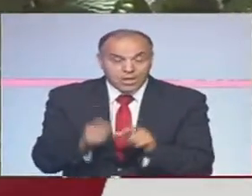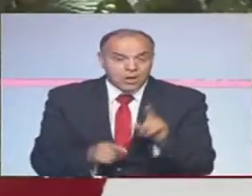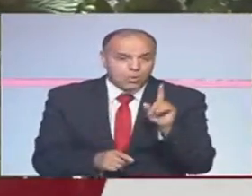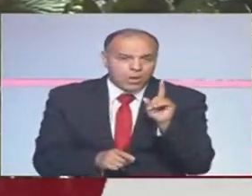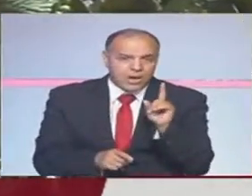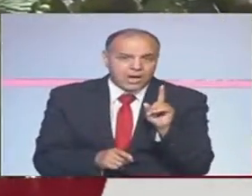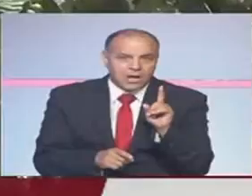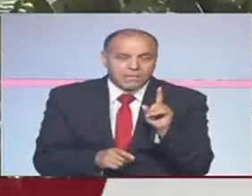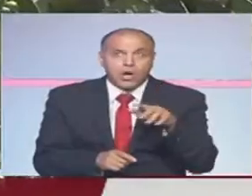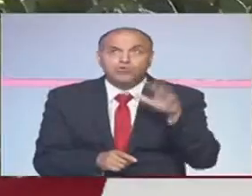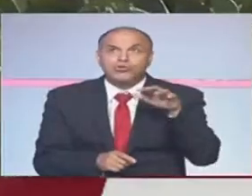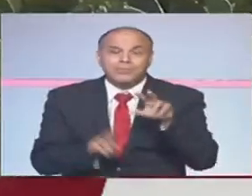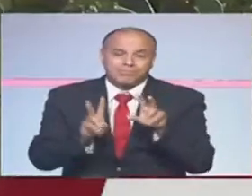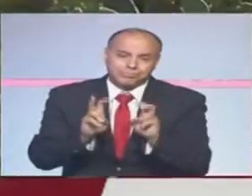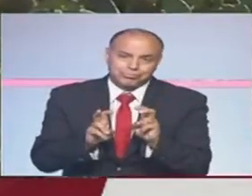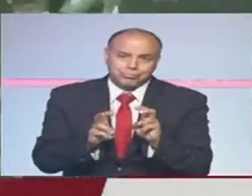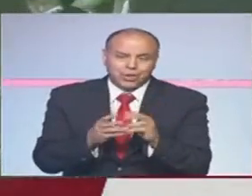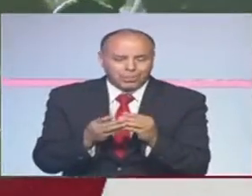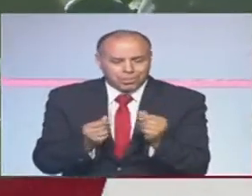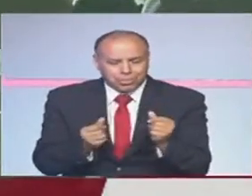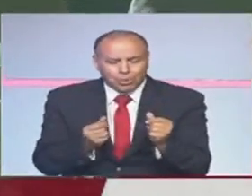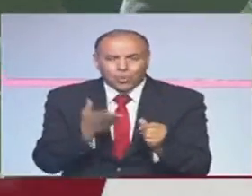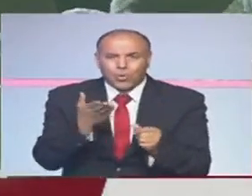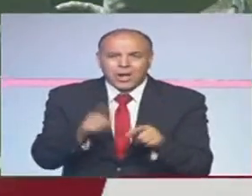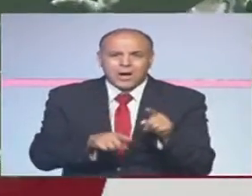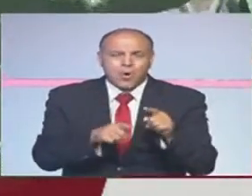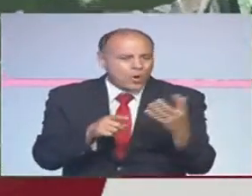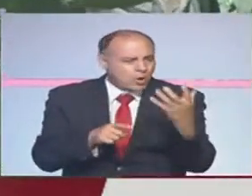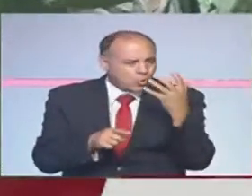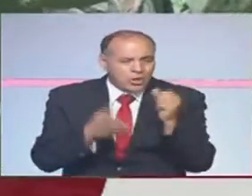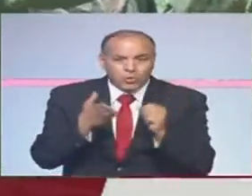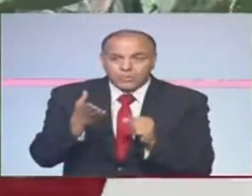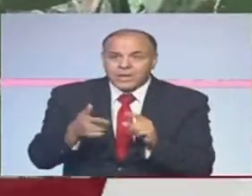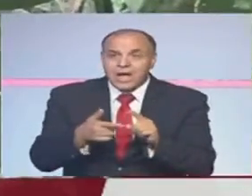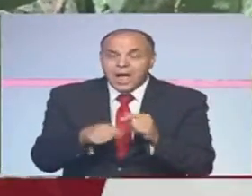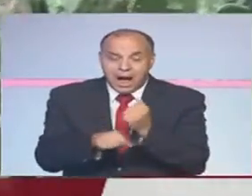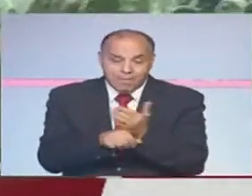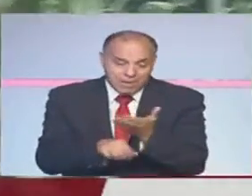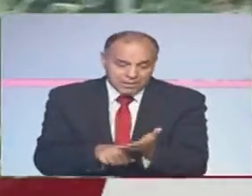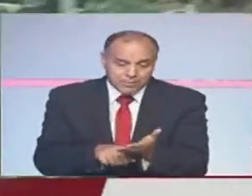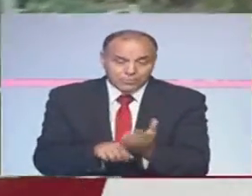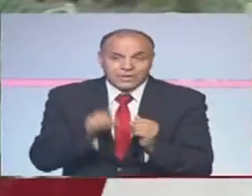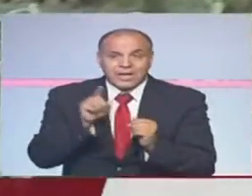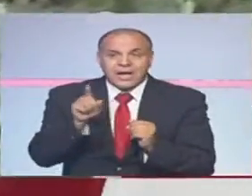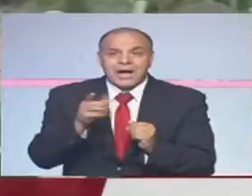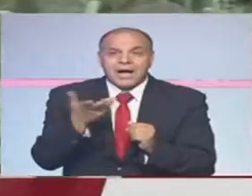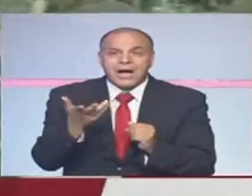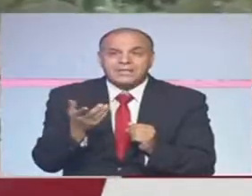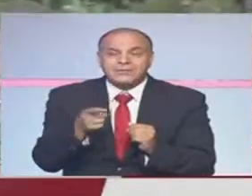انحباس الامطار والجفاف وارتفاع درجات الحراره خلال هذا الموسم